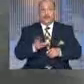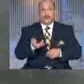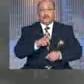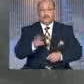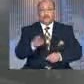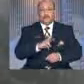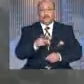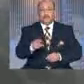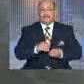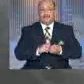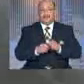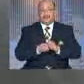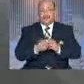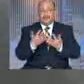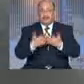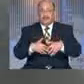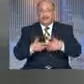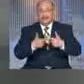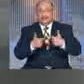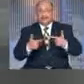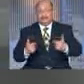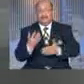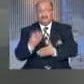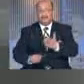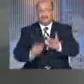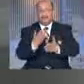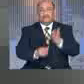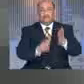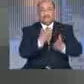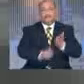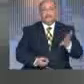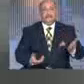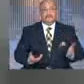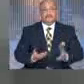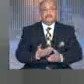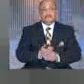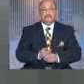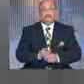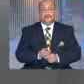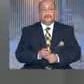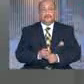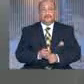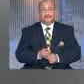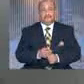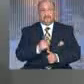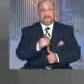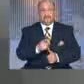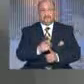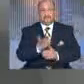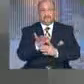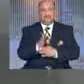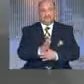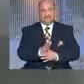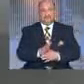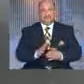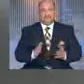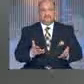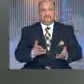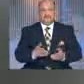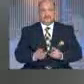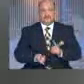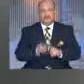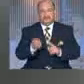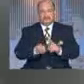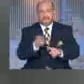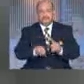على المستشفى الجهوي بالقصرين، ويتعذر إجراء العملية الجراحية لها لعدم توفر الإمكانيات الطبية. ما